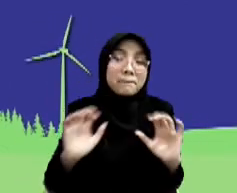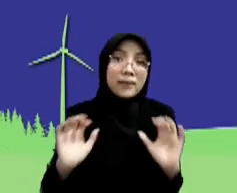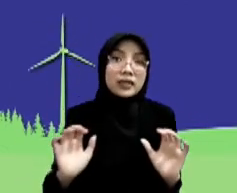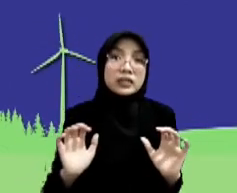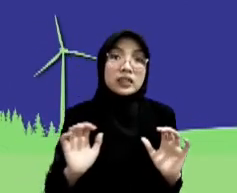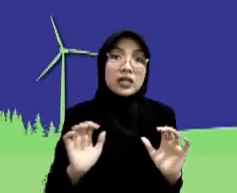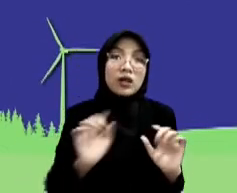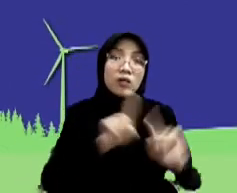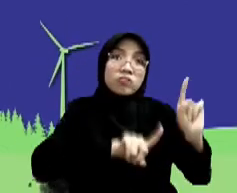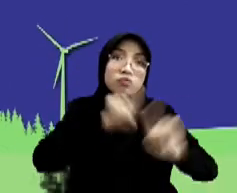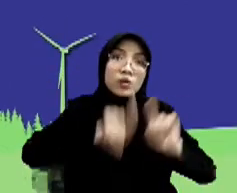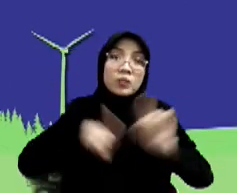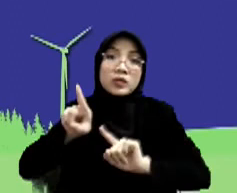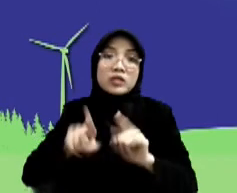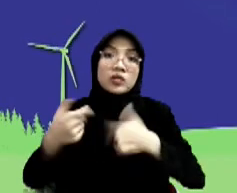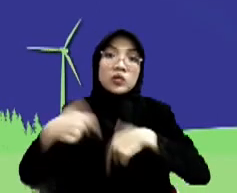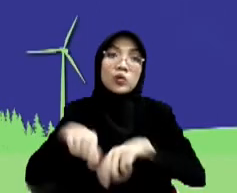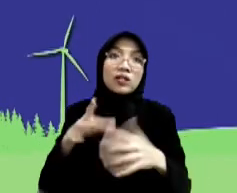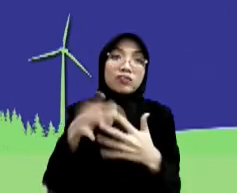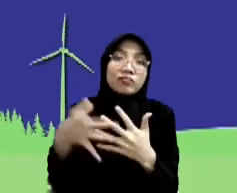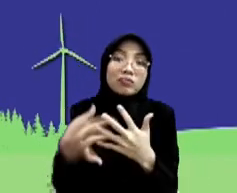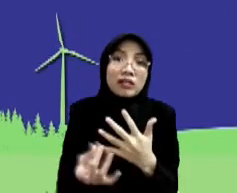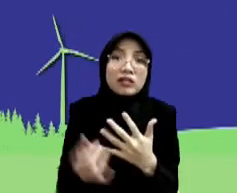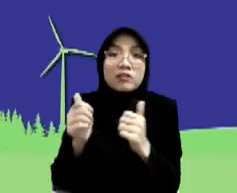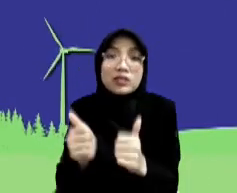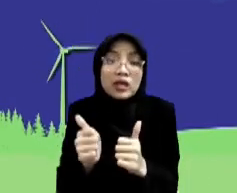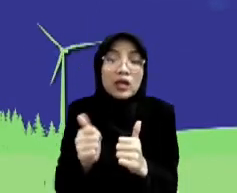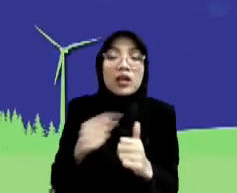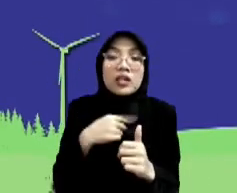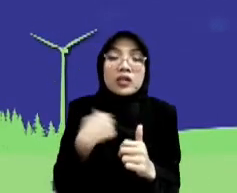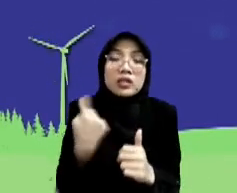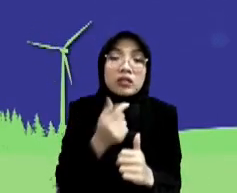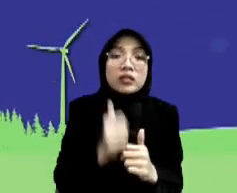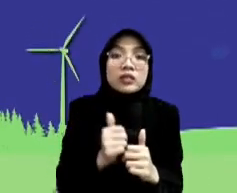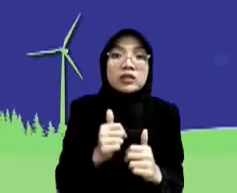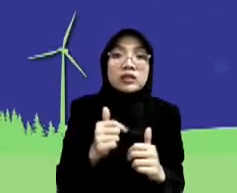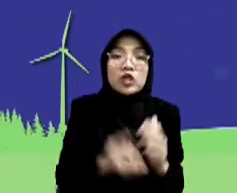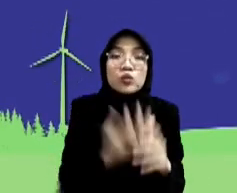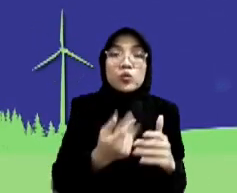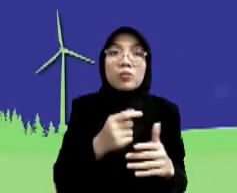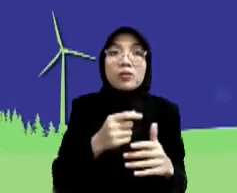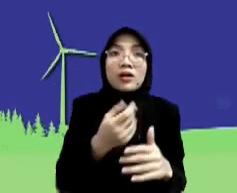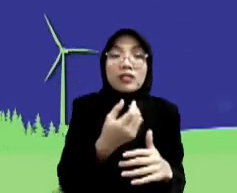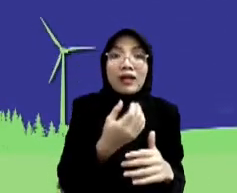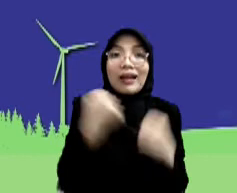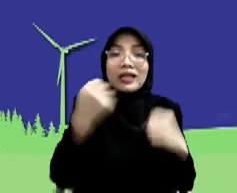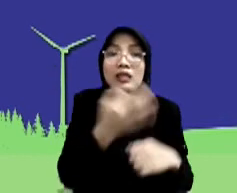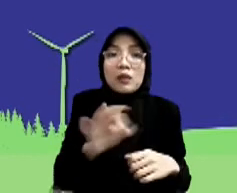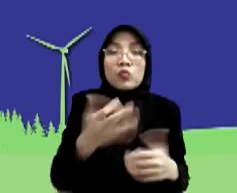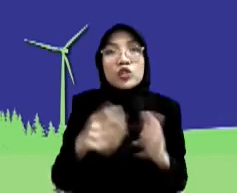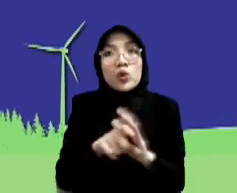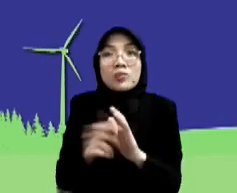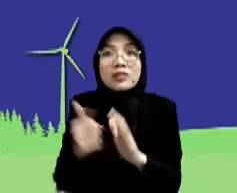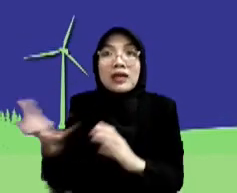competitive affordable option di mana kita itu bisa langsung sourcing renewable energy ini dari misalnya eh private Sector gitu kan